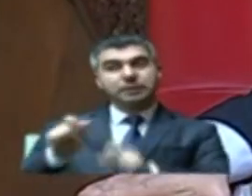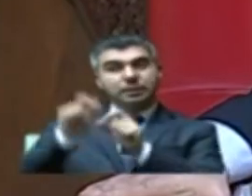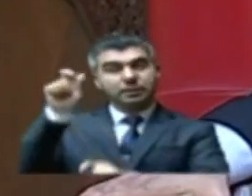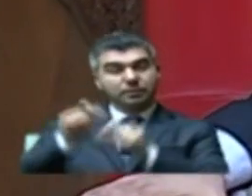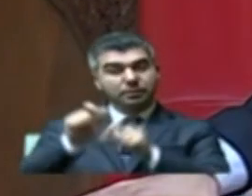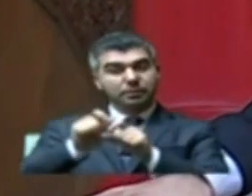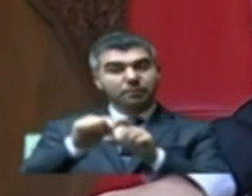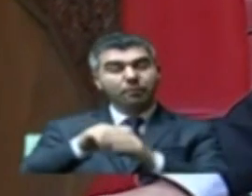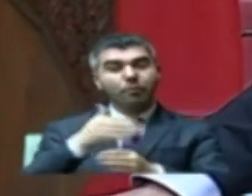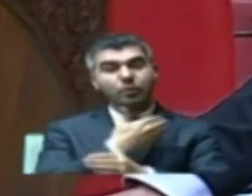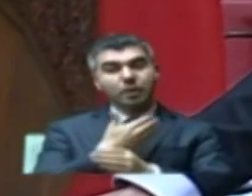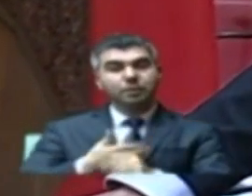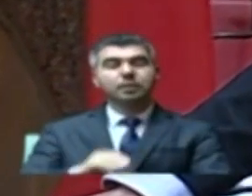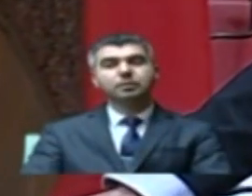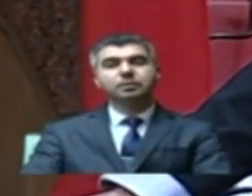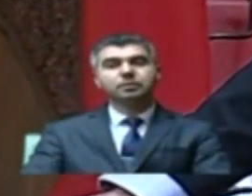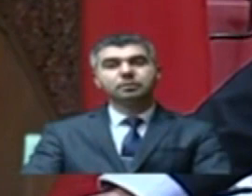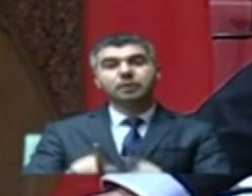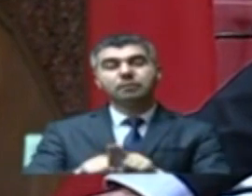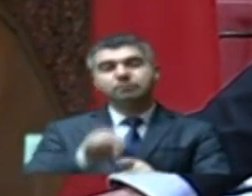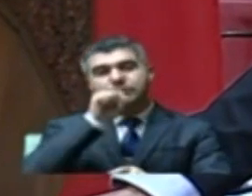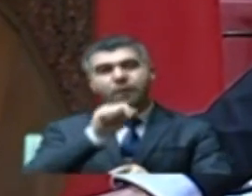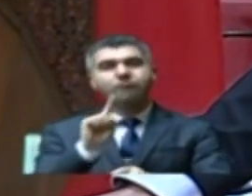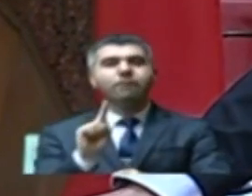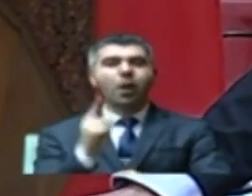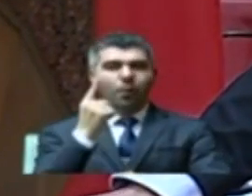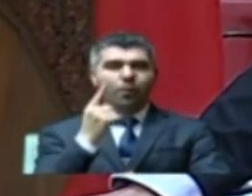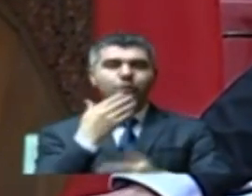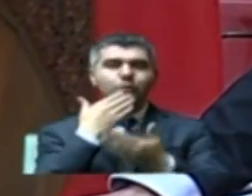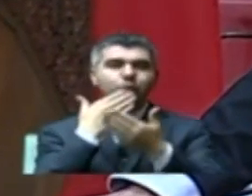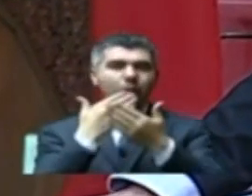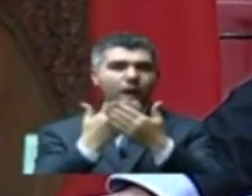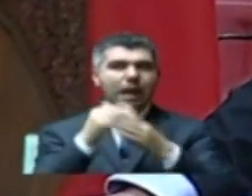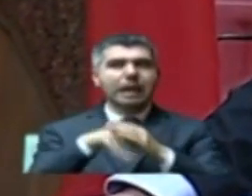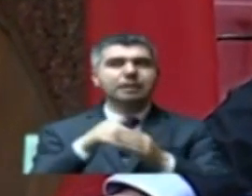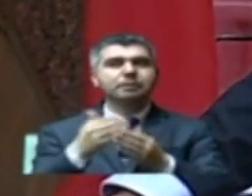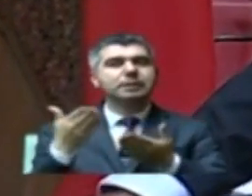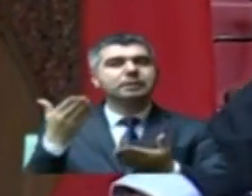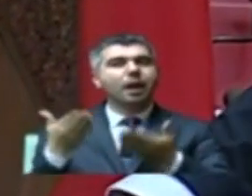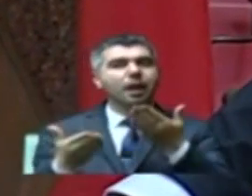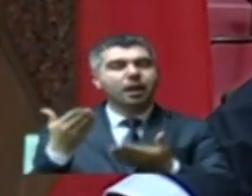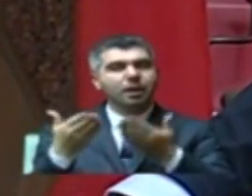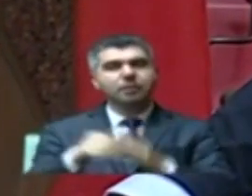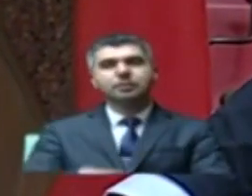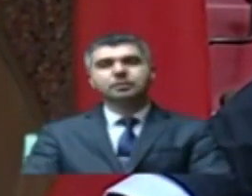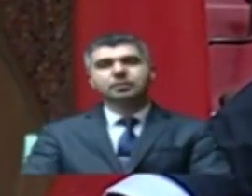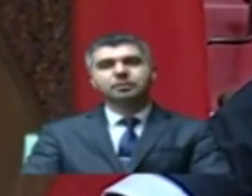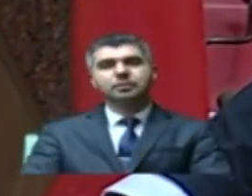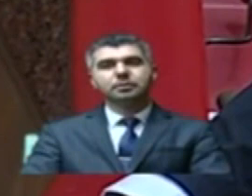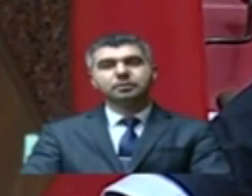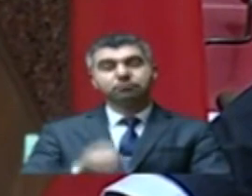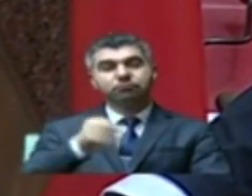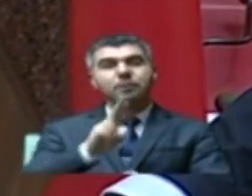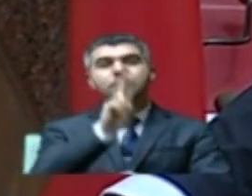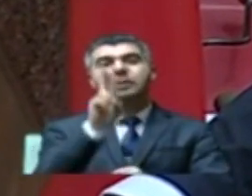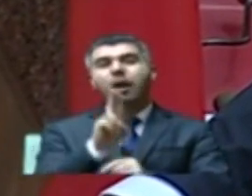والساده المستشارين. بغيت في البدايه نشكر الفريق الاستقلال والوحده التعادليه على هذا